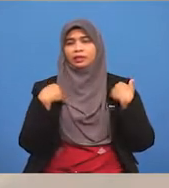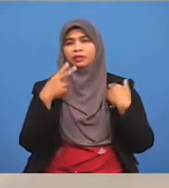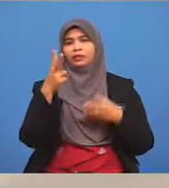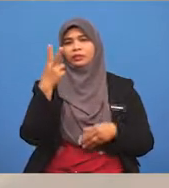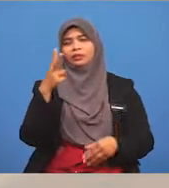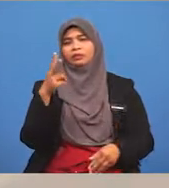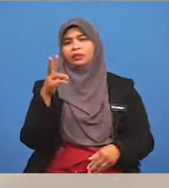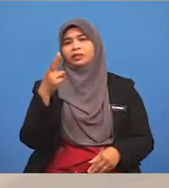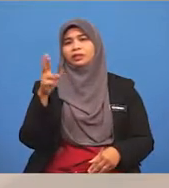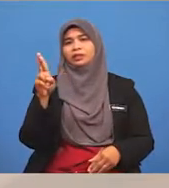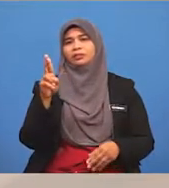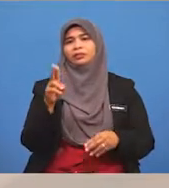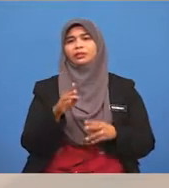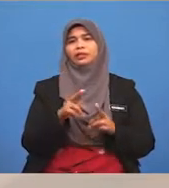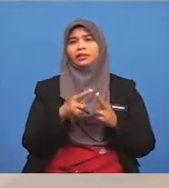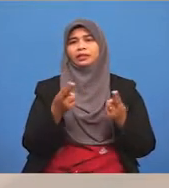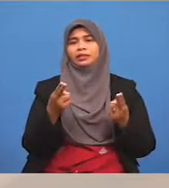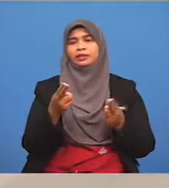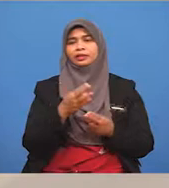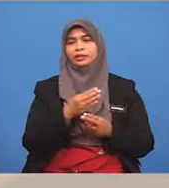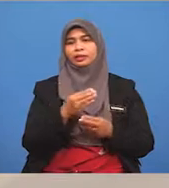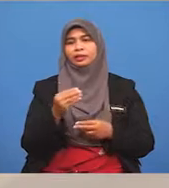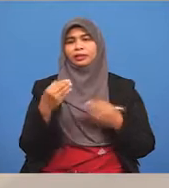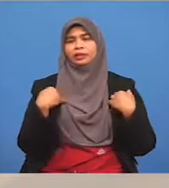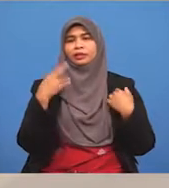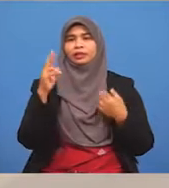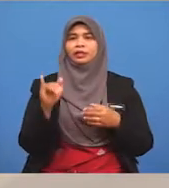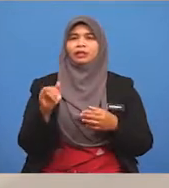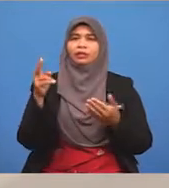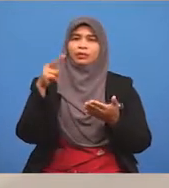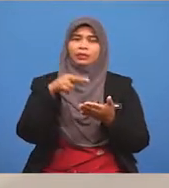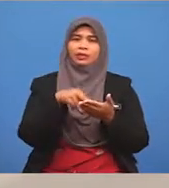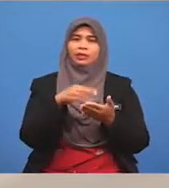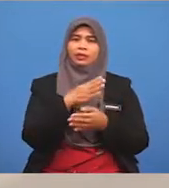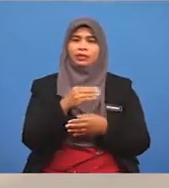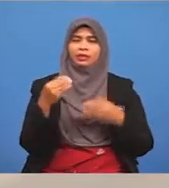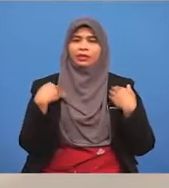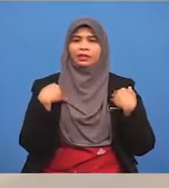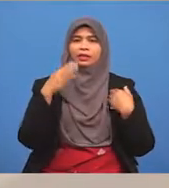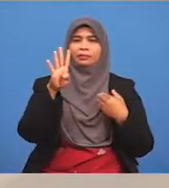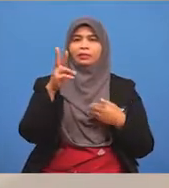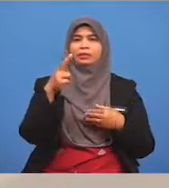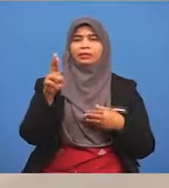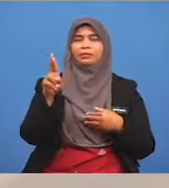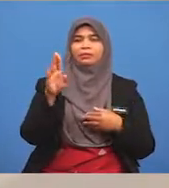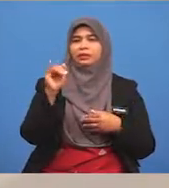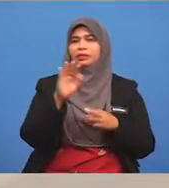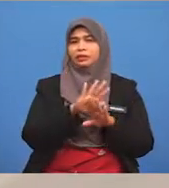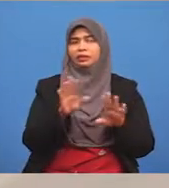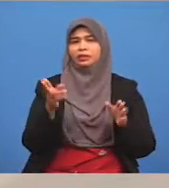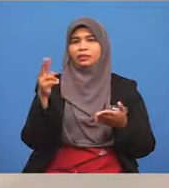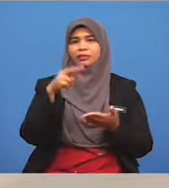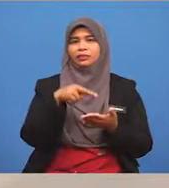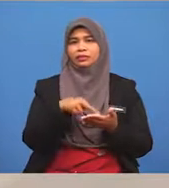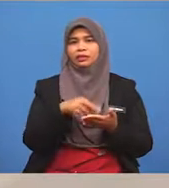hadis termasuk yang berulang dan 4,000 buah hadis daripadanya tidak berulang dan disusun